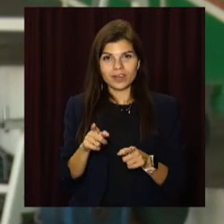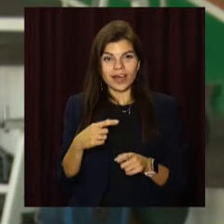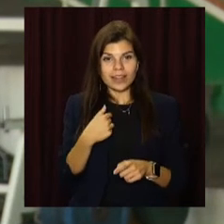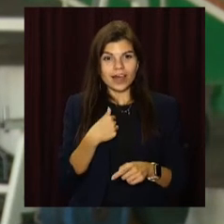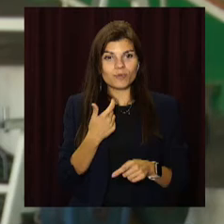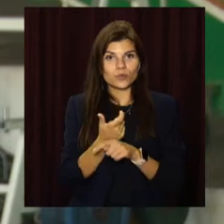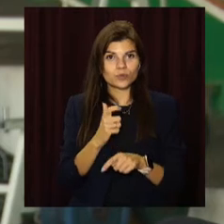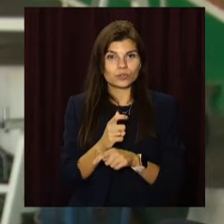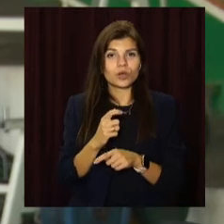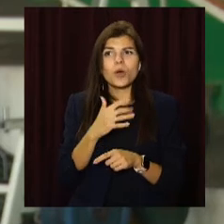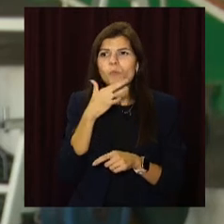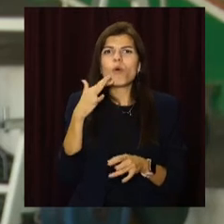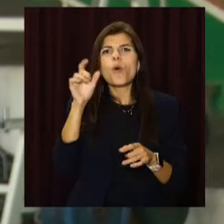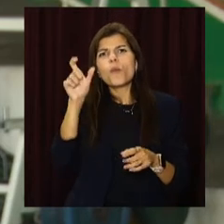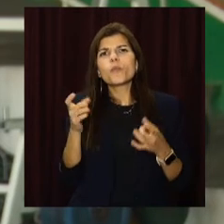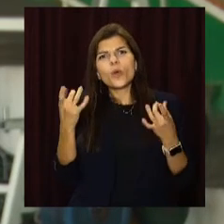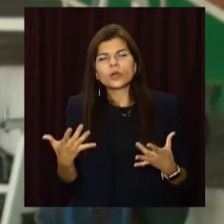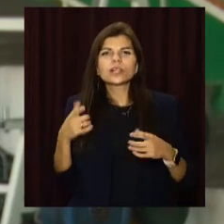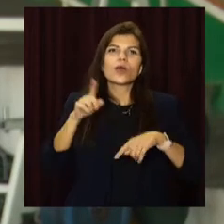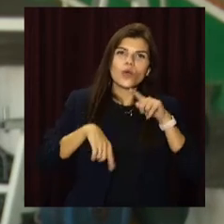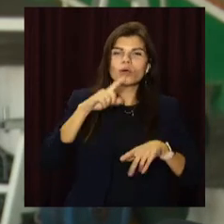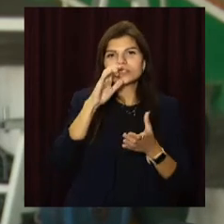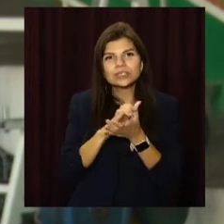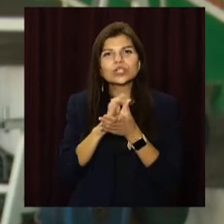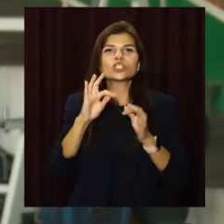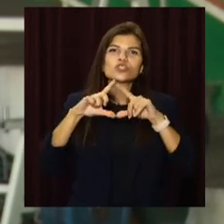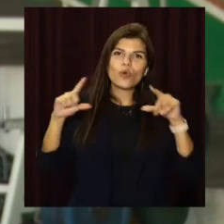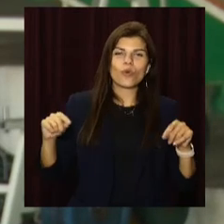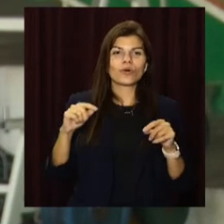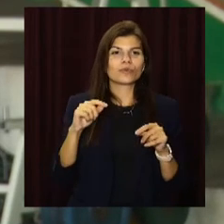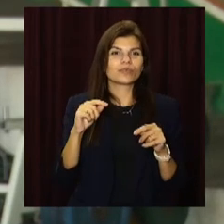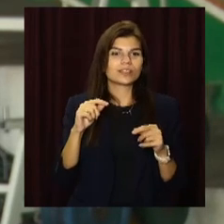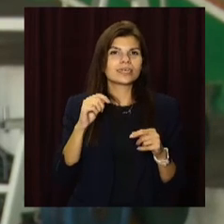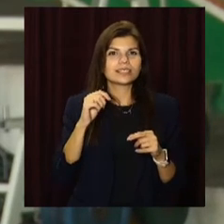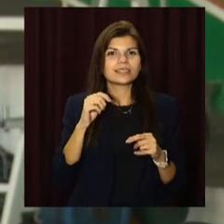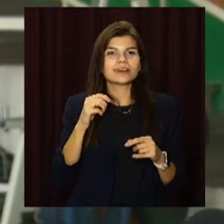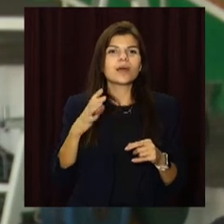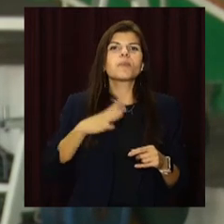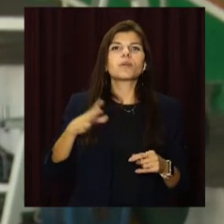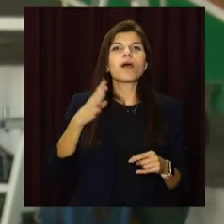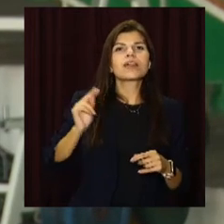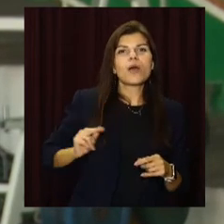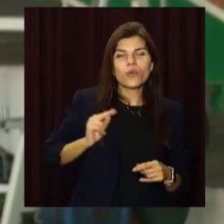багато просто людей писали, там і рідні, і знайомі, і зі школи, і з там старих робіт.